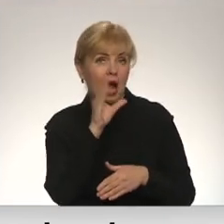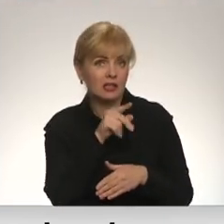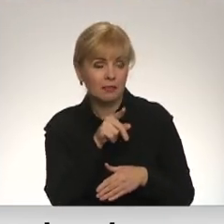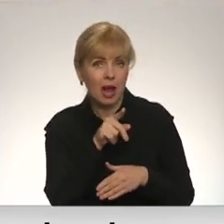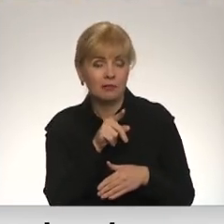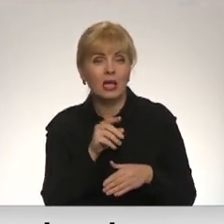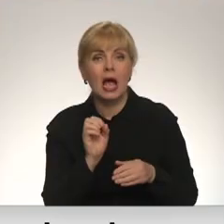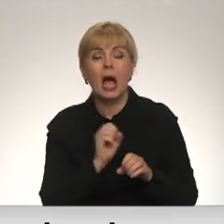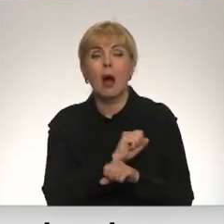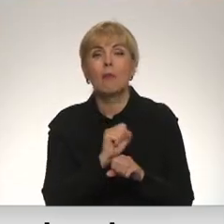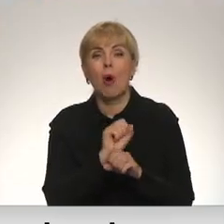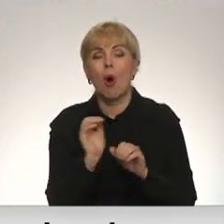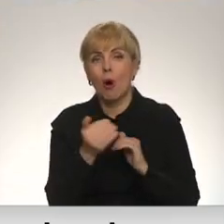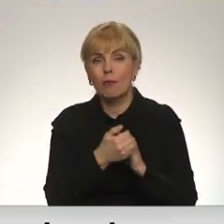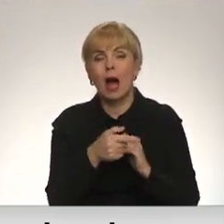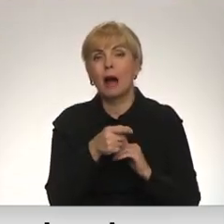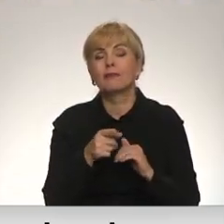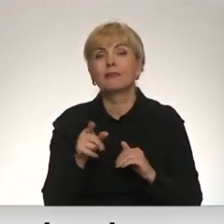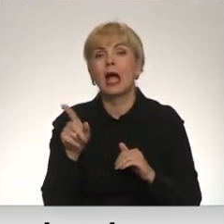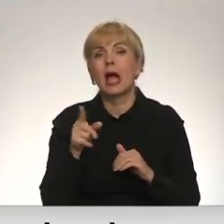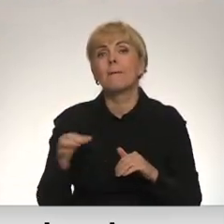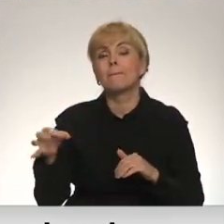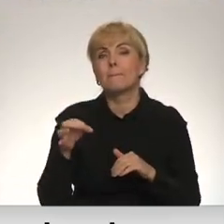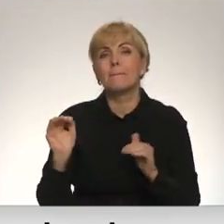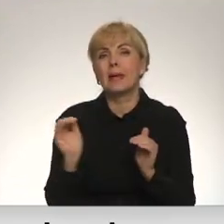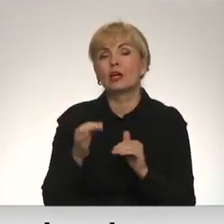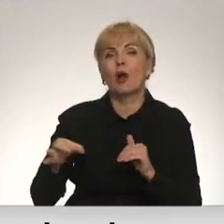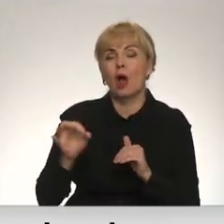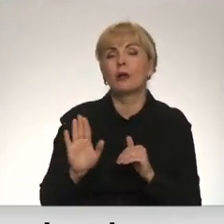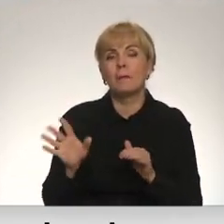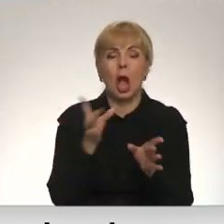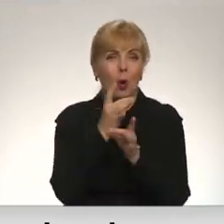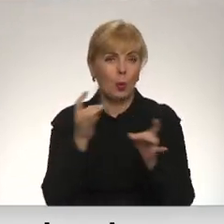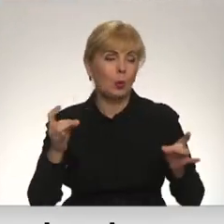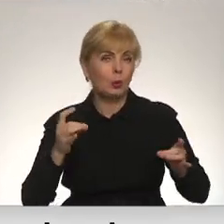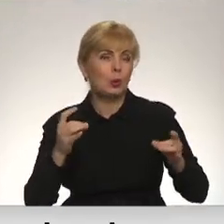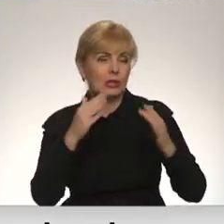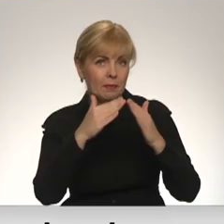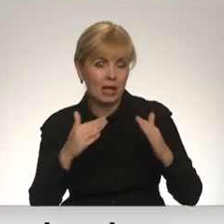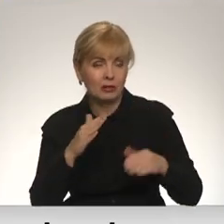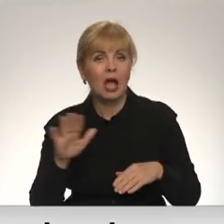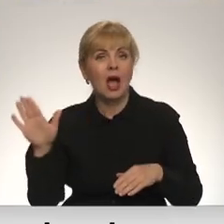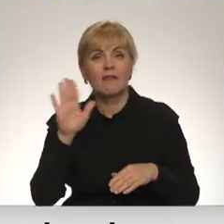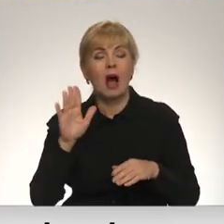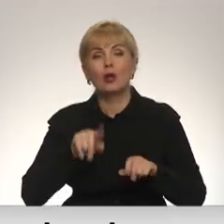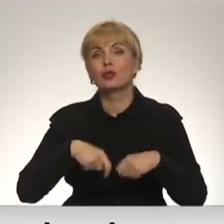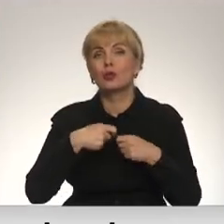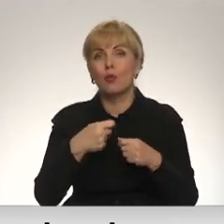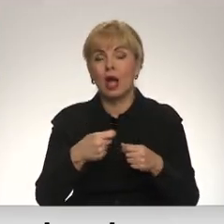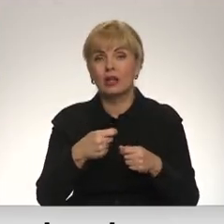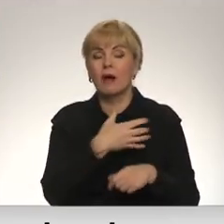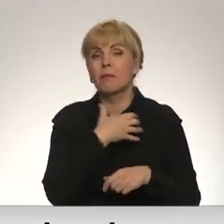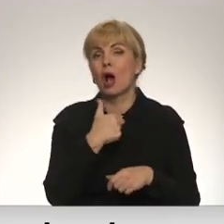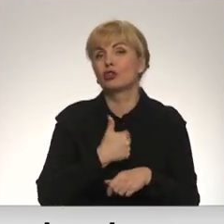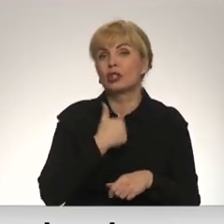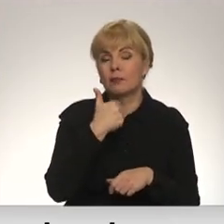bumbu patvertnē Ķīmijas mikrorajonā pie Kultūras pils. Pašvaldības pārziņā valsts to nodeva pirms 4 gadiem,